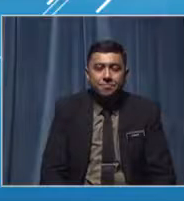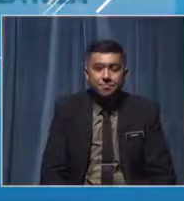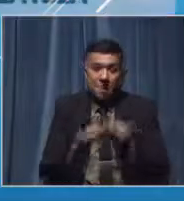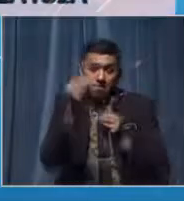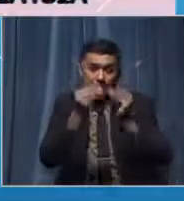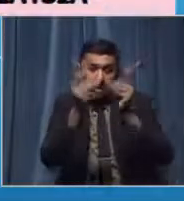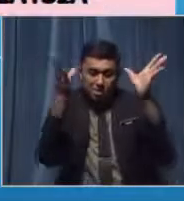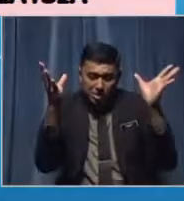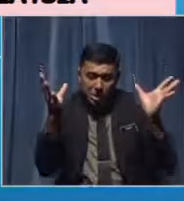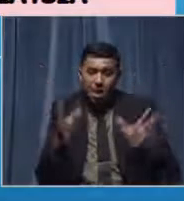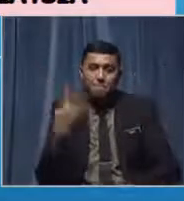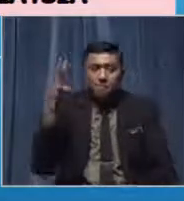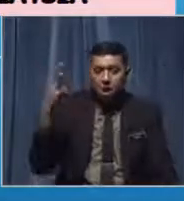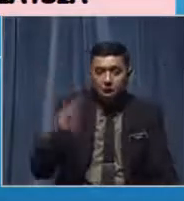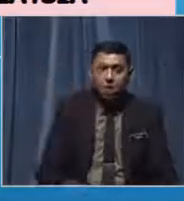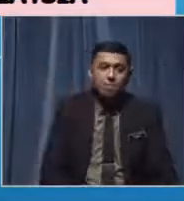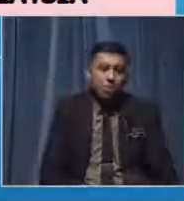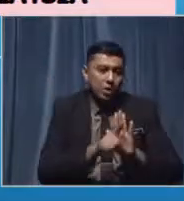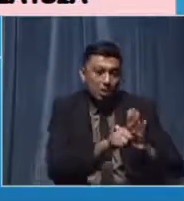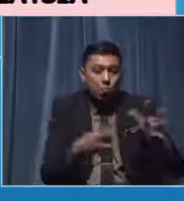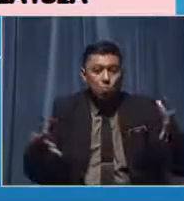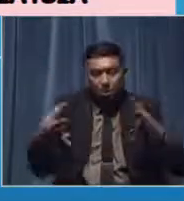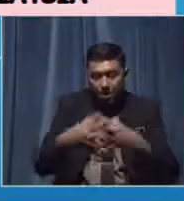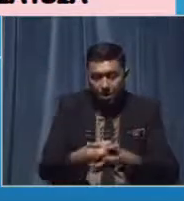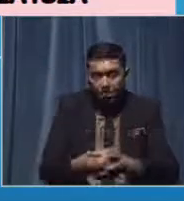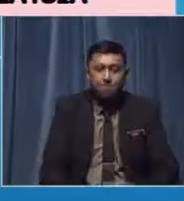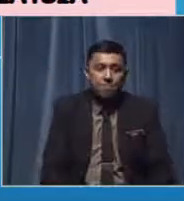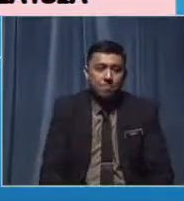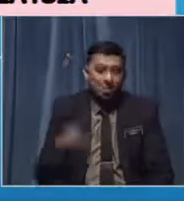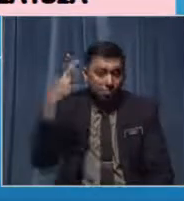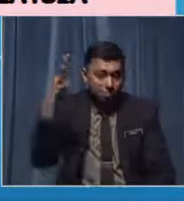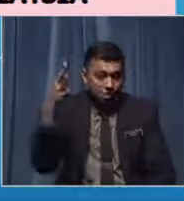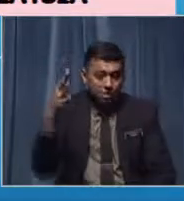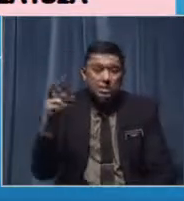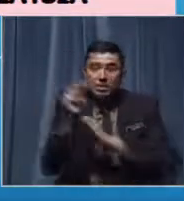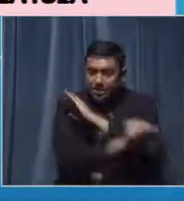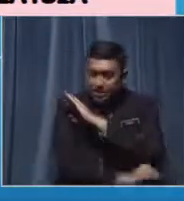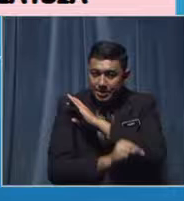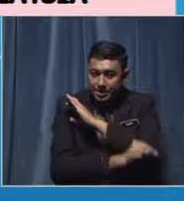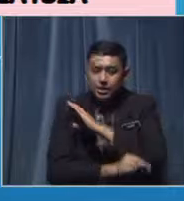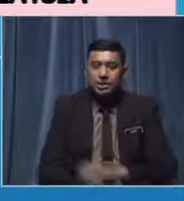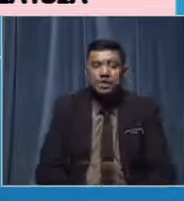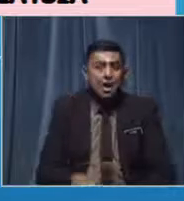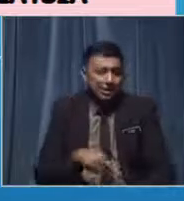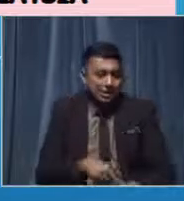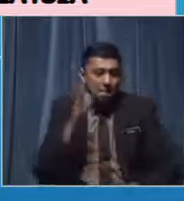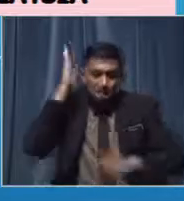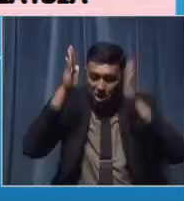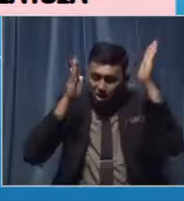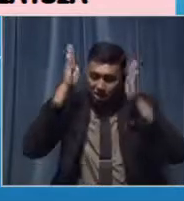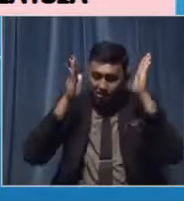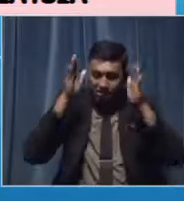Bintang pecah 14 lambang gabungan 14 buah negeri di